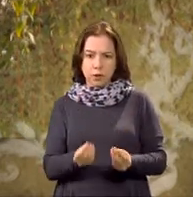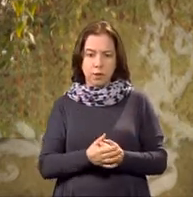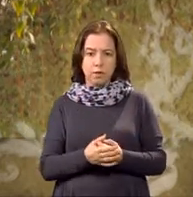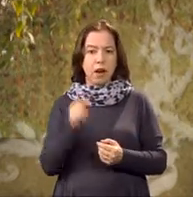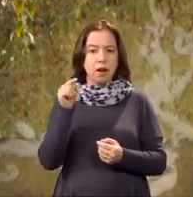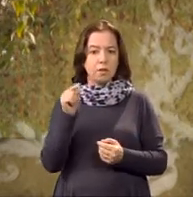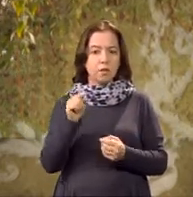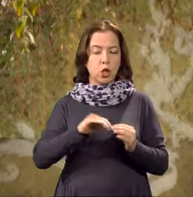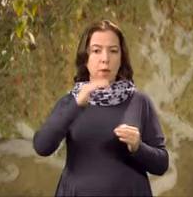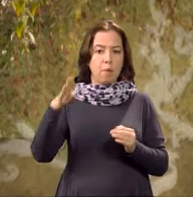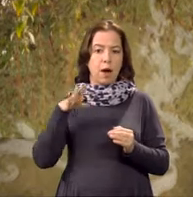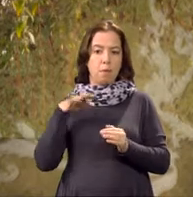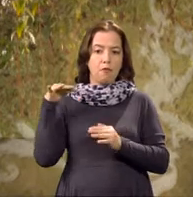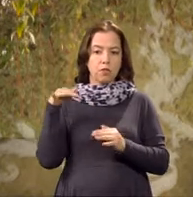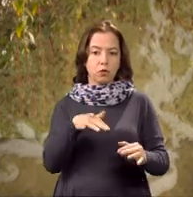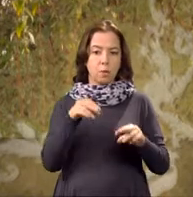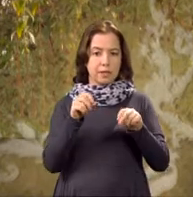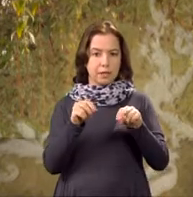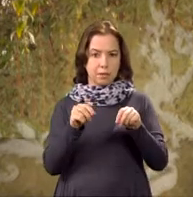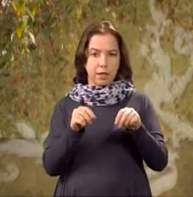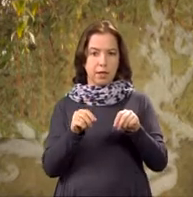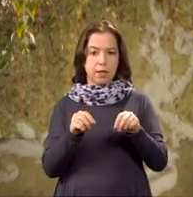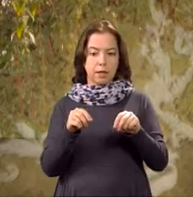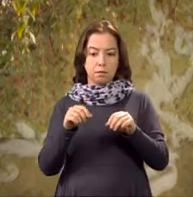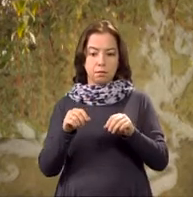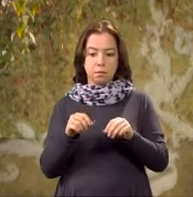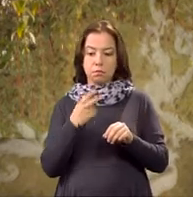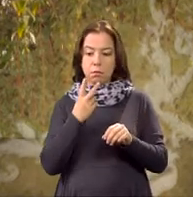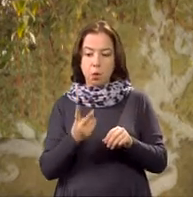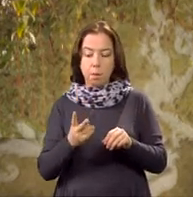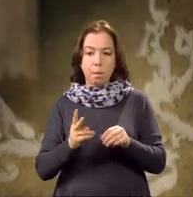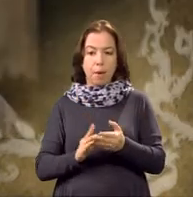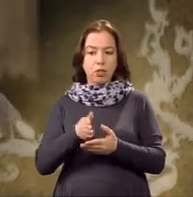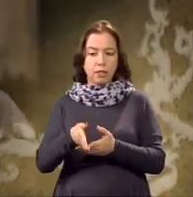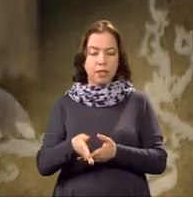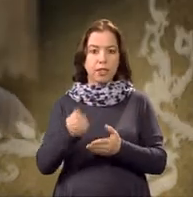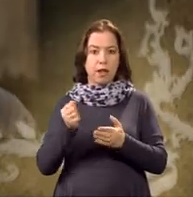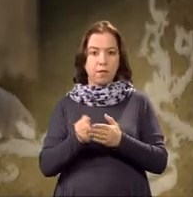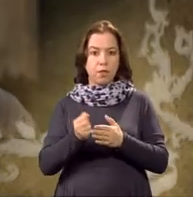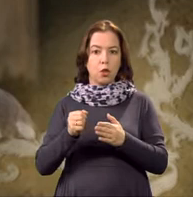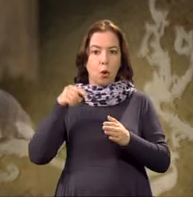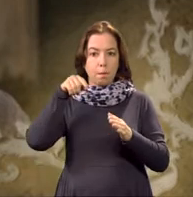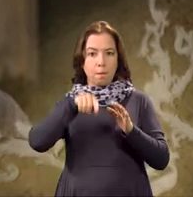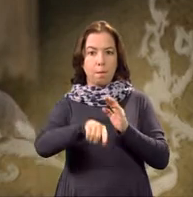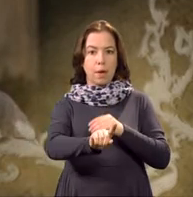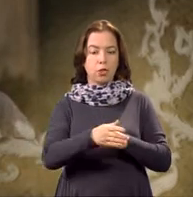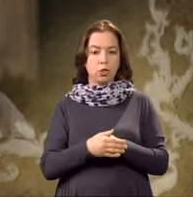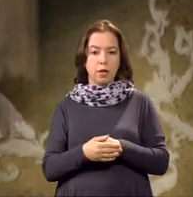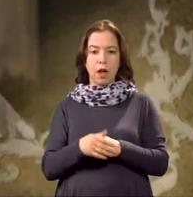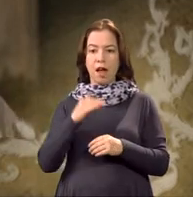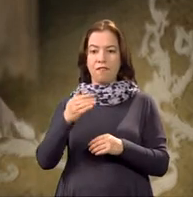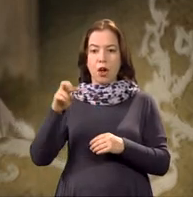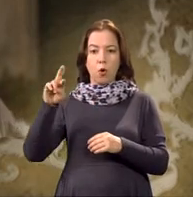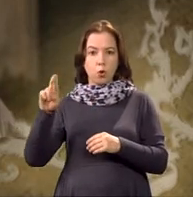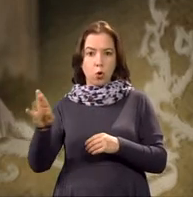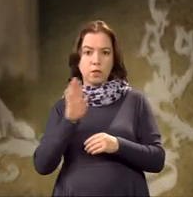у цьому пагорбі стався зсув і відкрився вхід до підземелля. Феодосія розповіла і